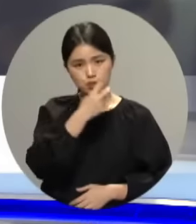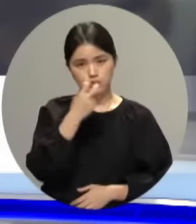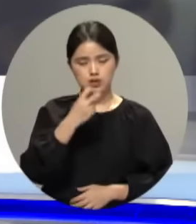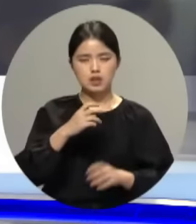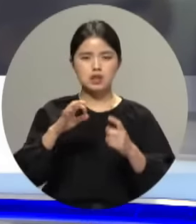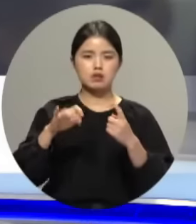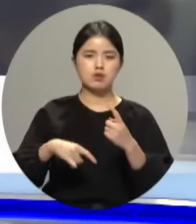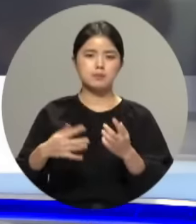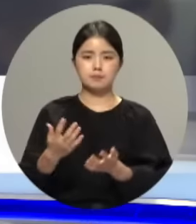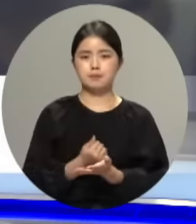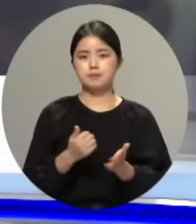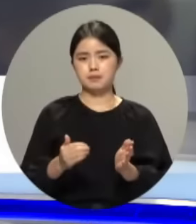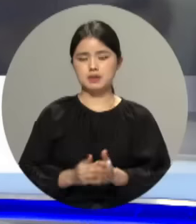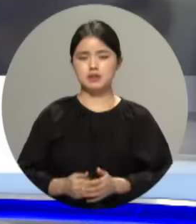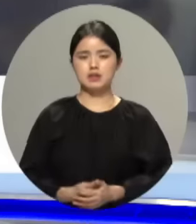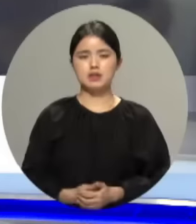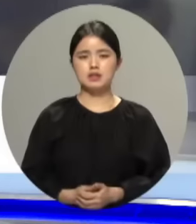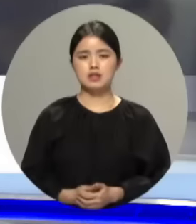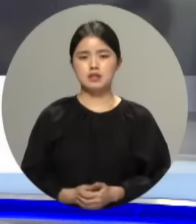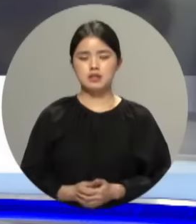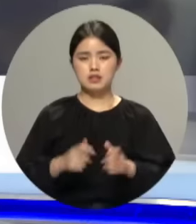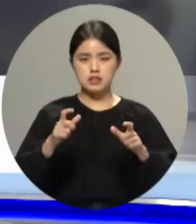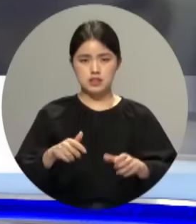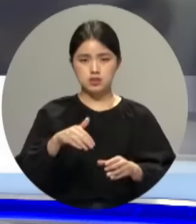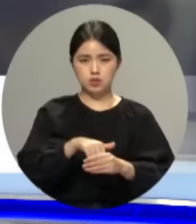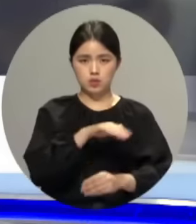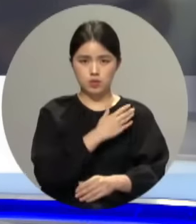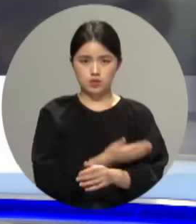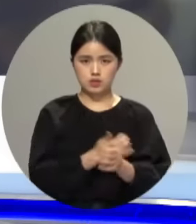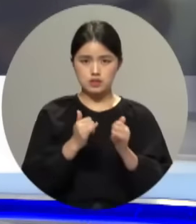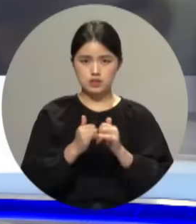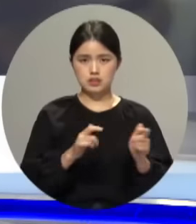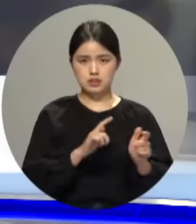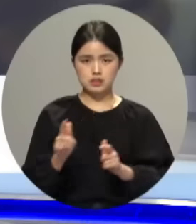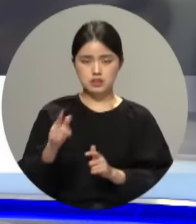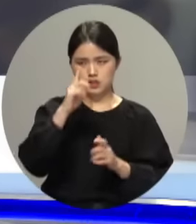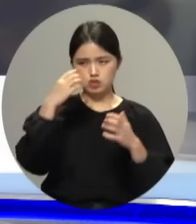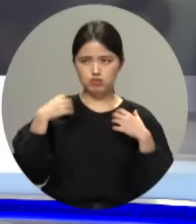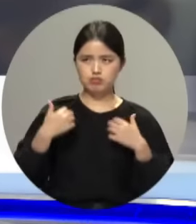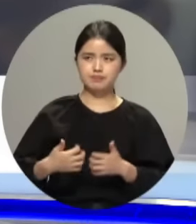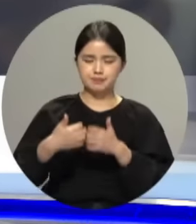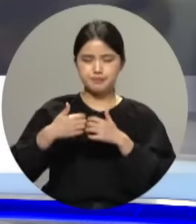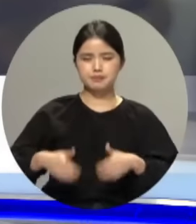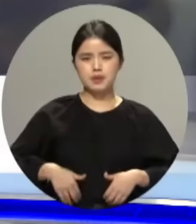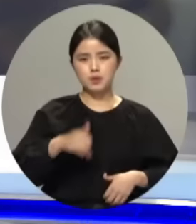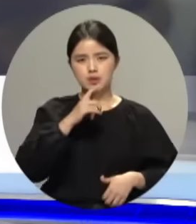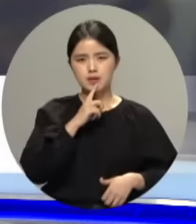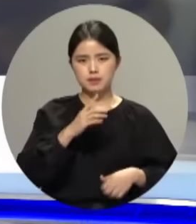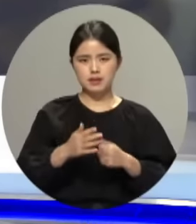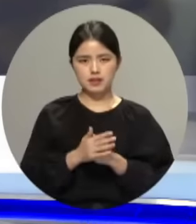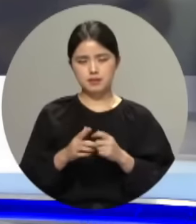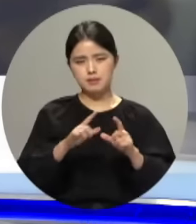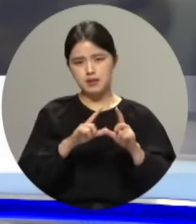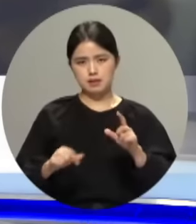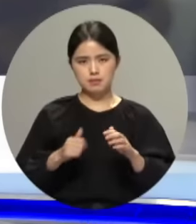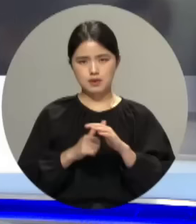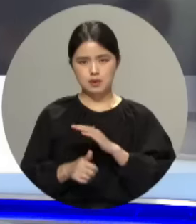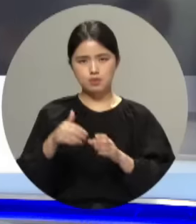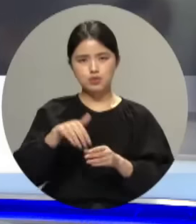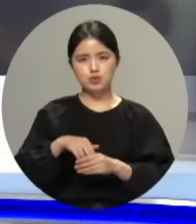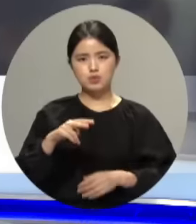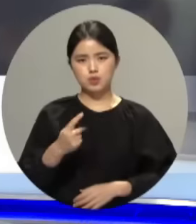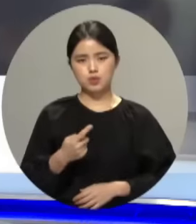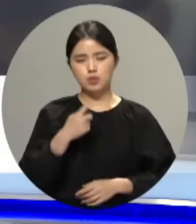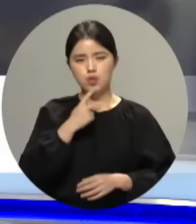1위를 차지했는데요 지역 유권자들이 정부 견제론 힘을 실어주면서 비례정당 투표도 더불어민주